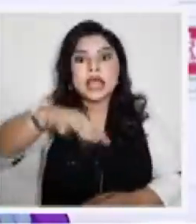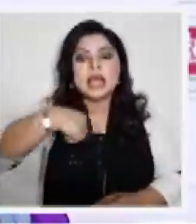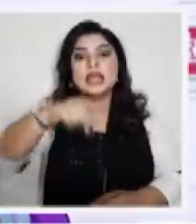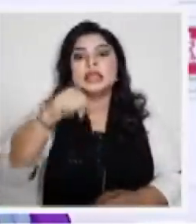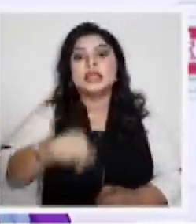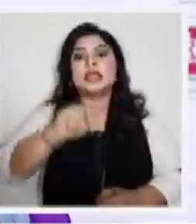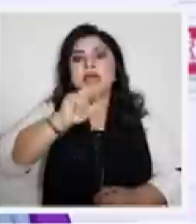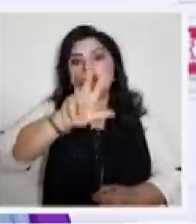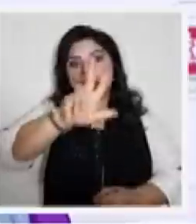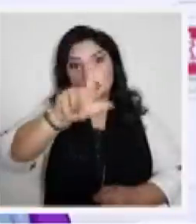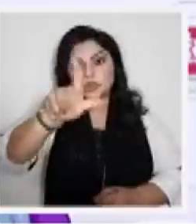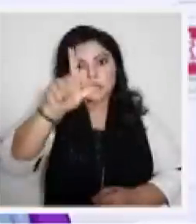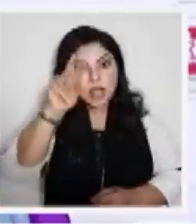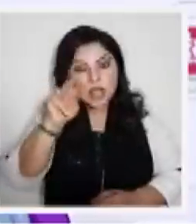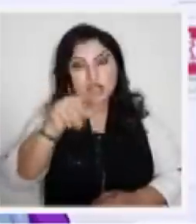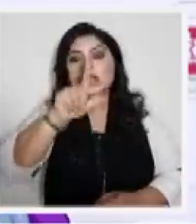পর্যন্ত শনাক্ত হয়েছেন